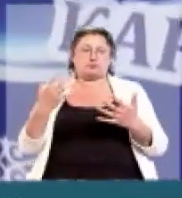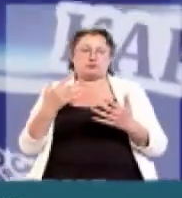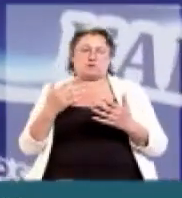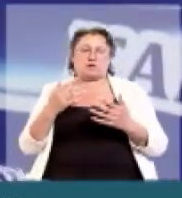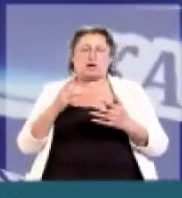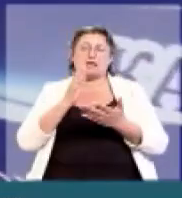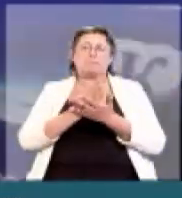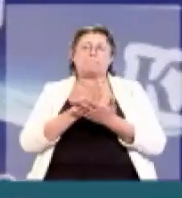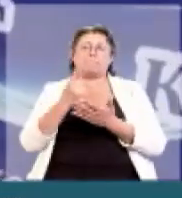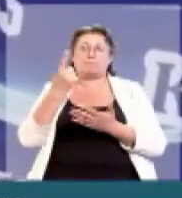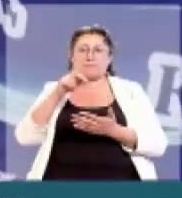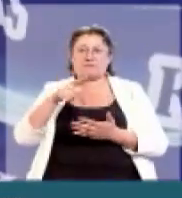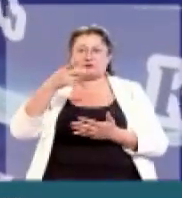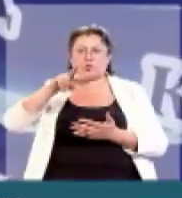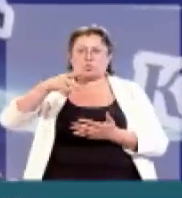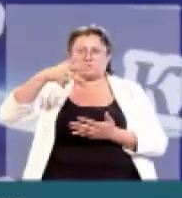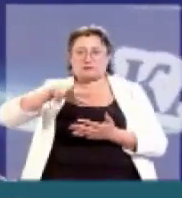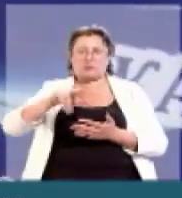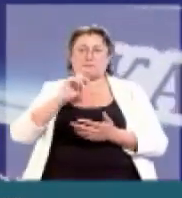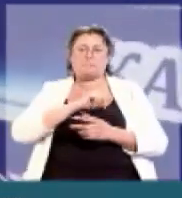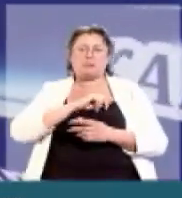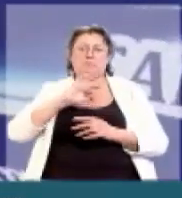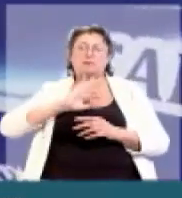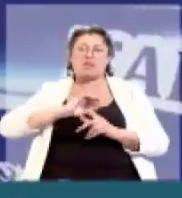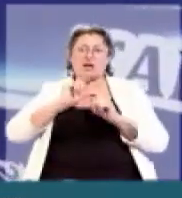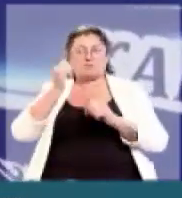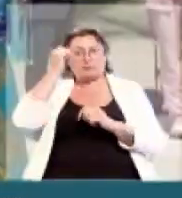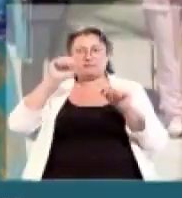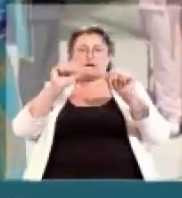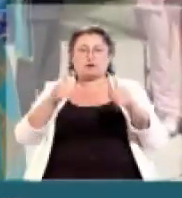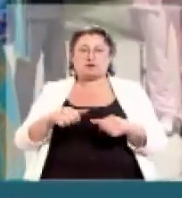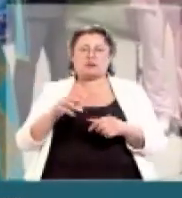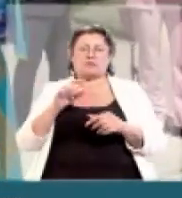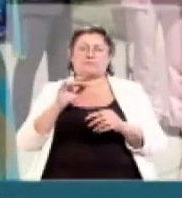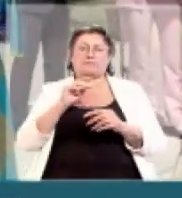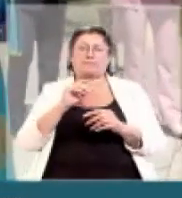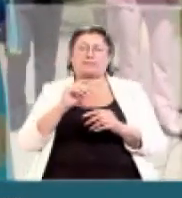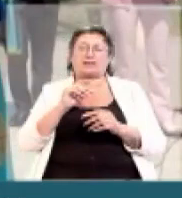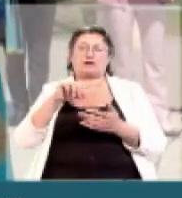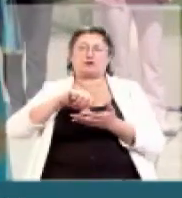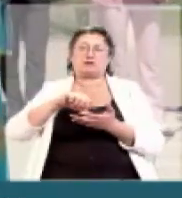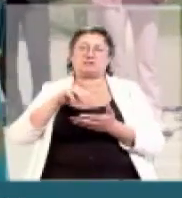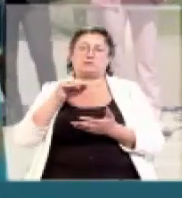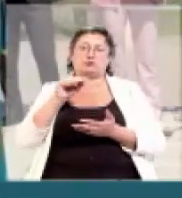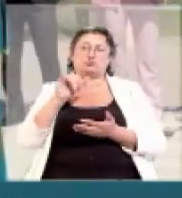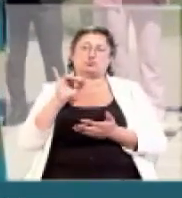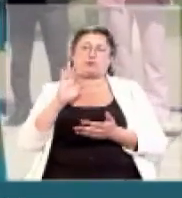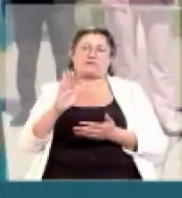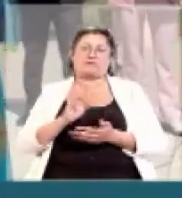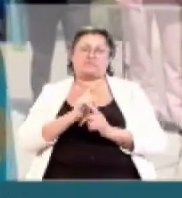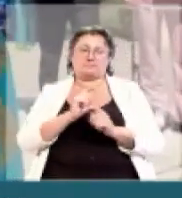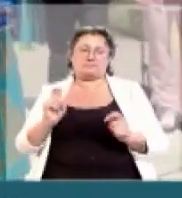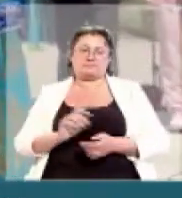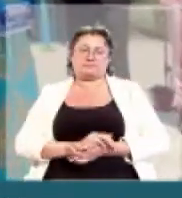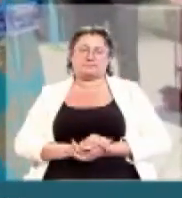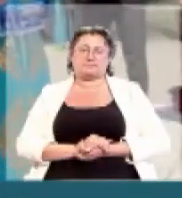очков. Обладателями первого, второго и третьего места достались медали и памятные статуэтки. В церемонии награждения чемпионов участвовал Тимиртас Жусупов. Дмитрий Мушта,